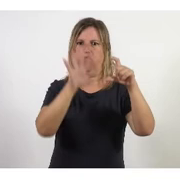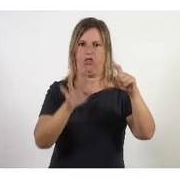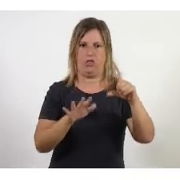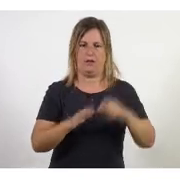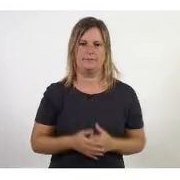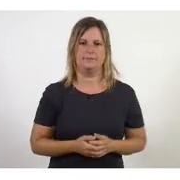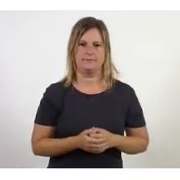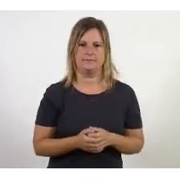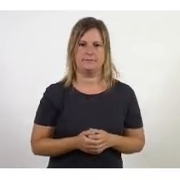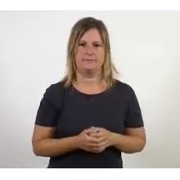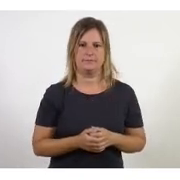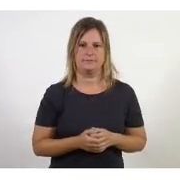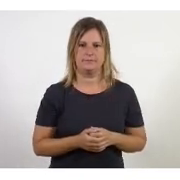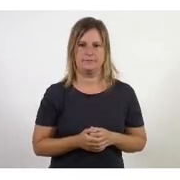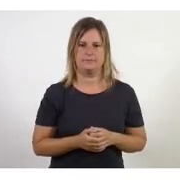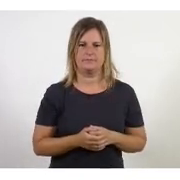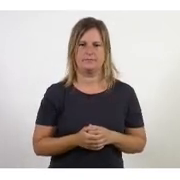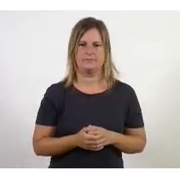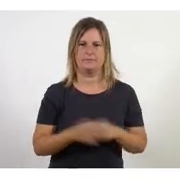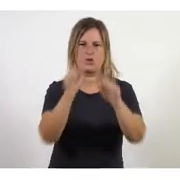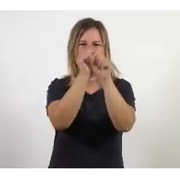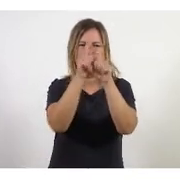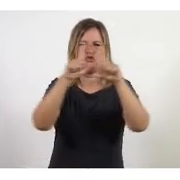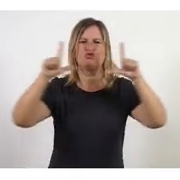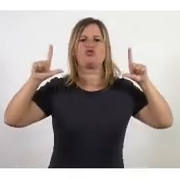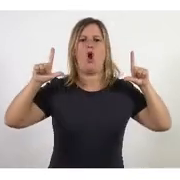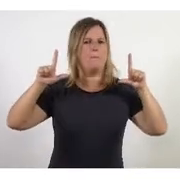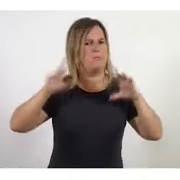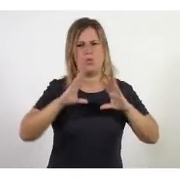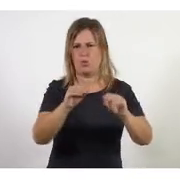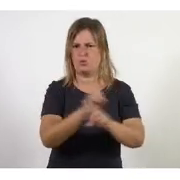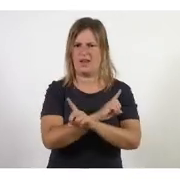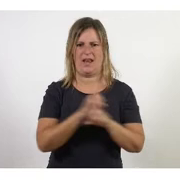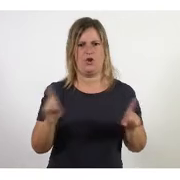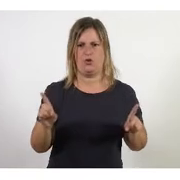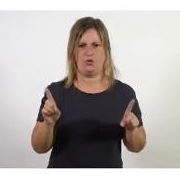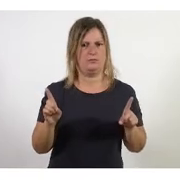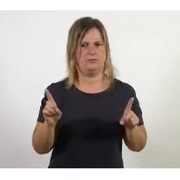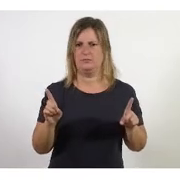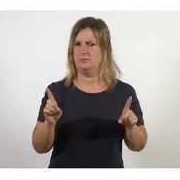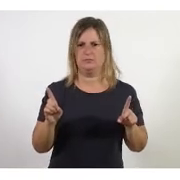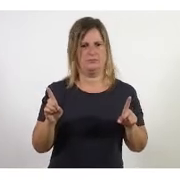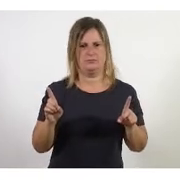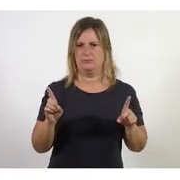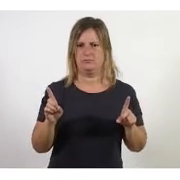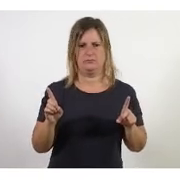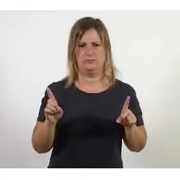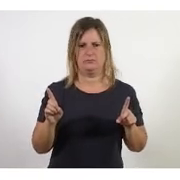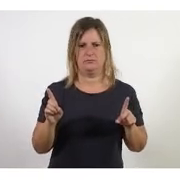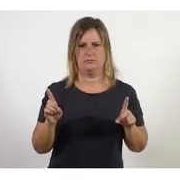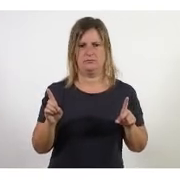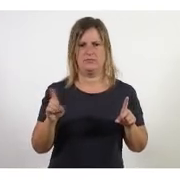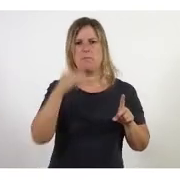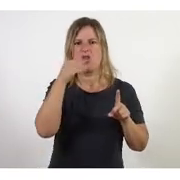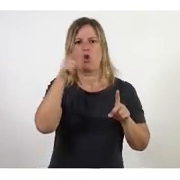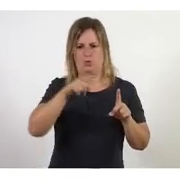escena. No feu servir zoom. Estem amb els consells bàsics per escalfar una miqueta amb el taller. No feu servir el zoom.